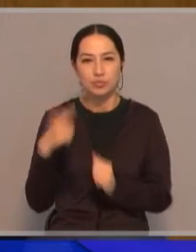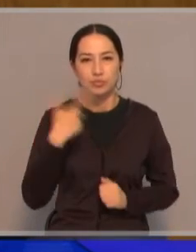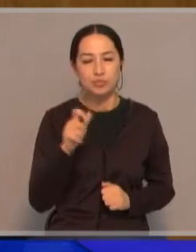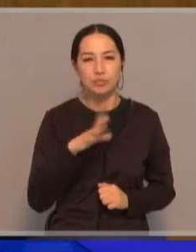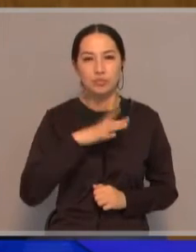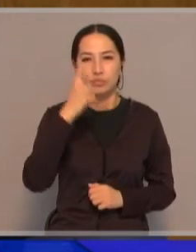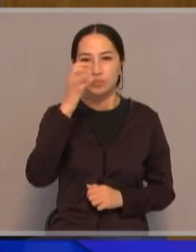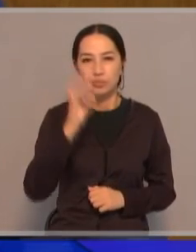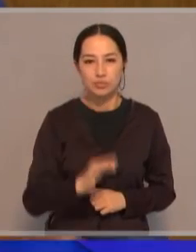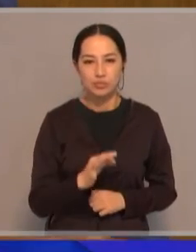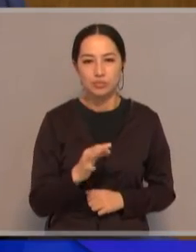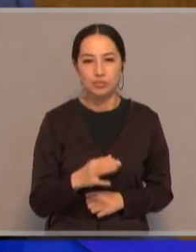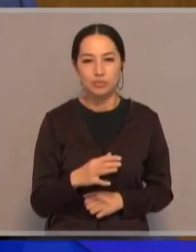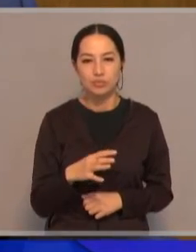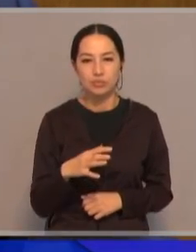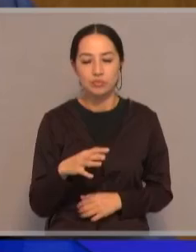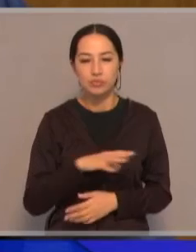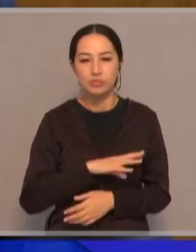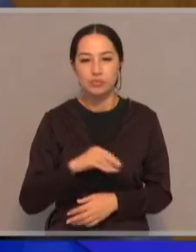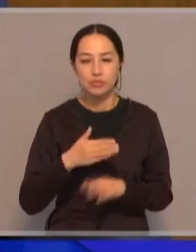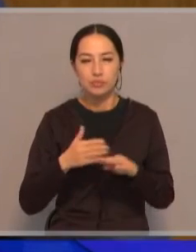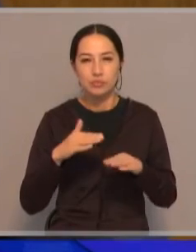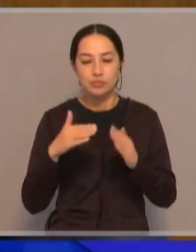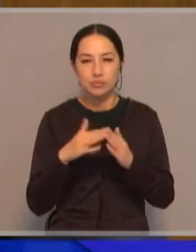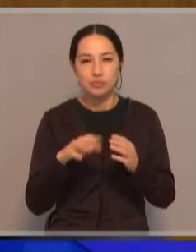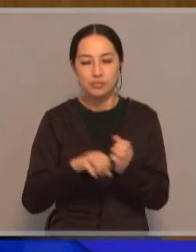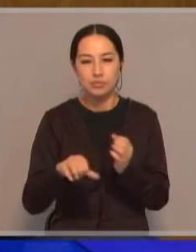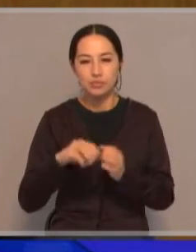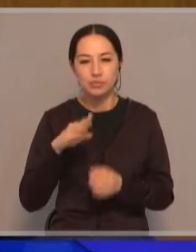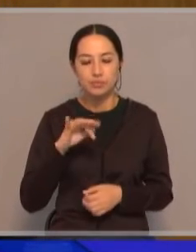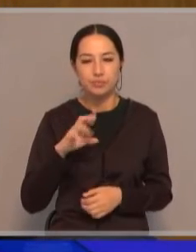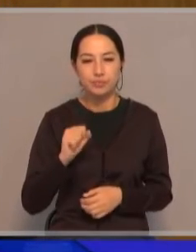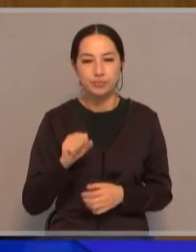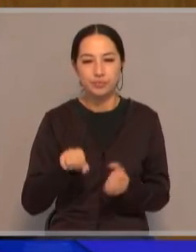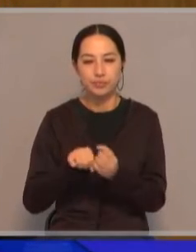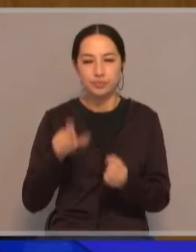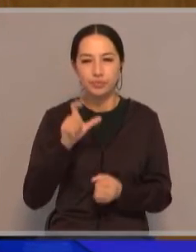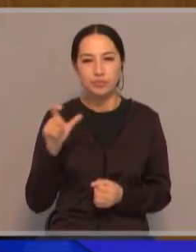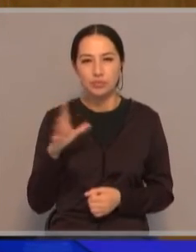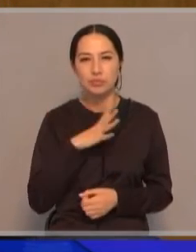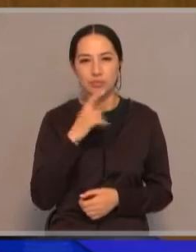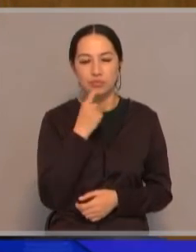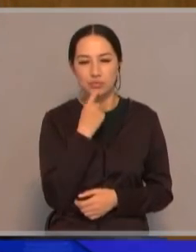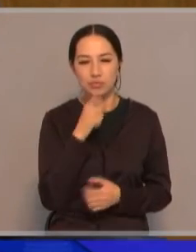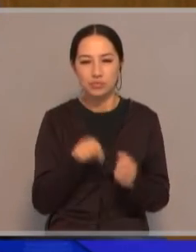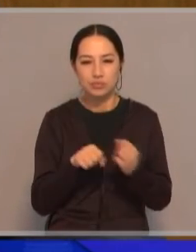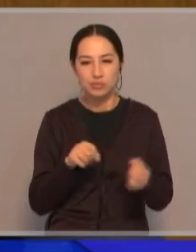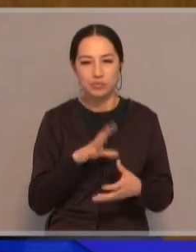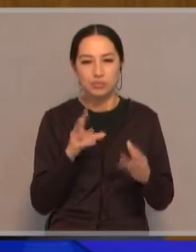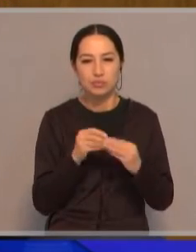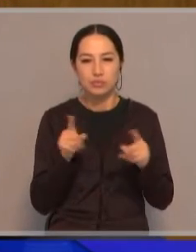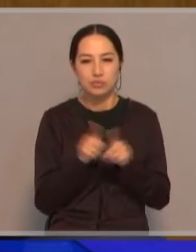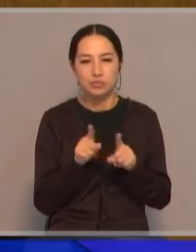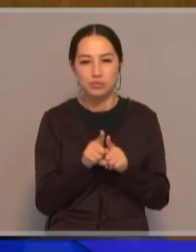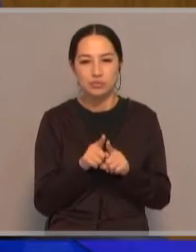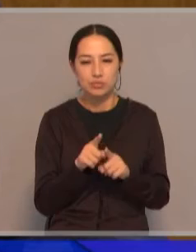бақыттық құл құл құрғақтар қатып тарып құл қындылалың Оның қағырсын